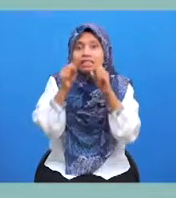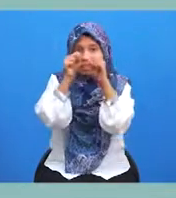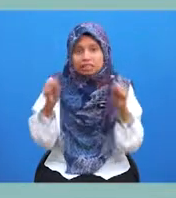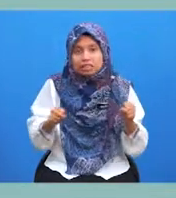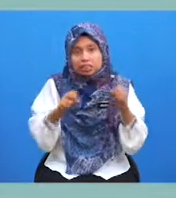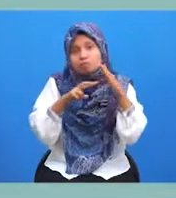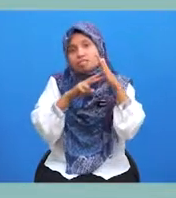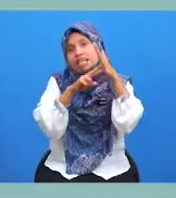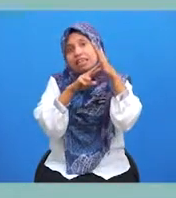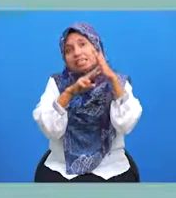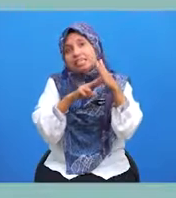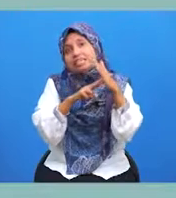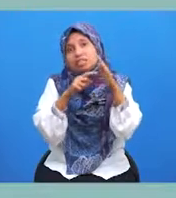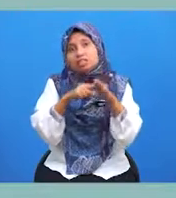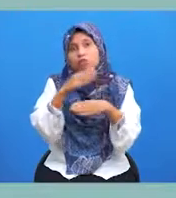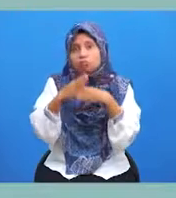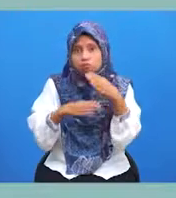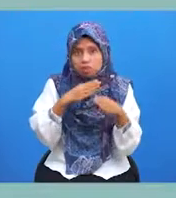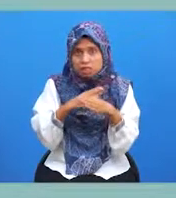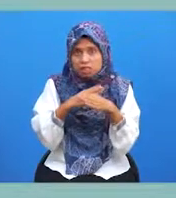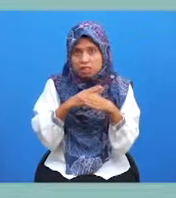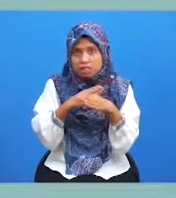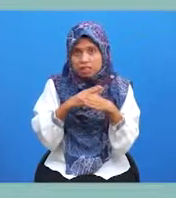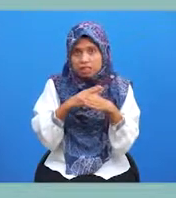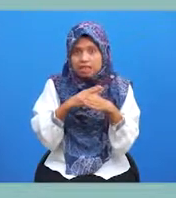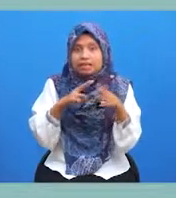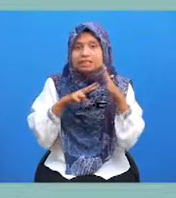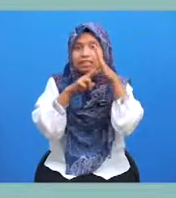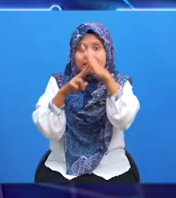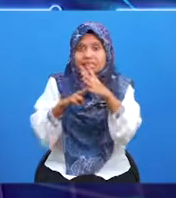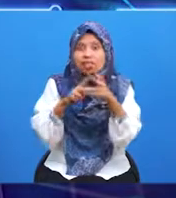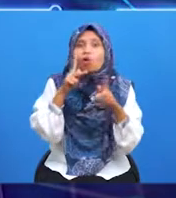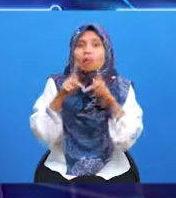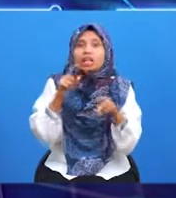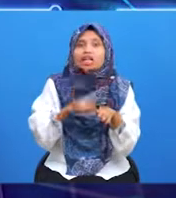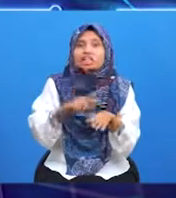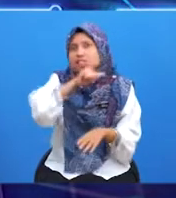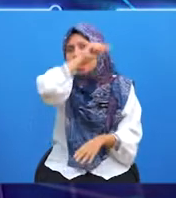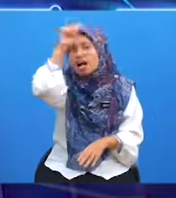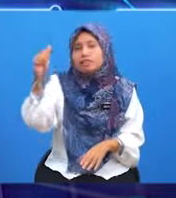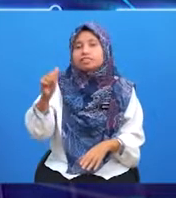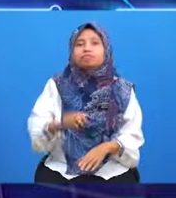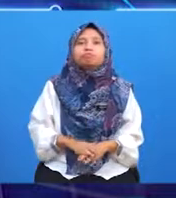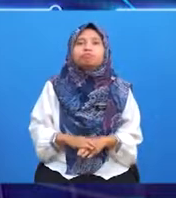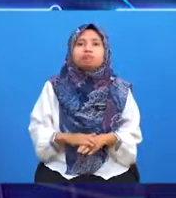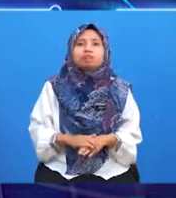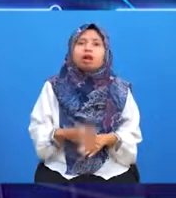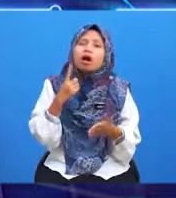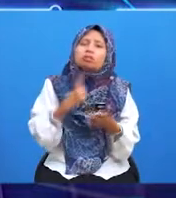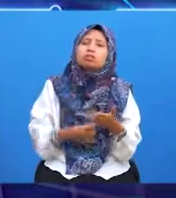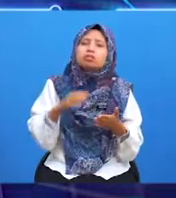bumi, satelit komunikasi di angkasa lepas. Apakah yang murid-murid